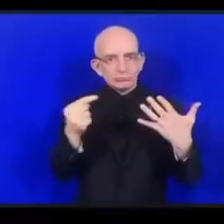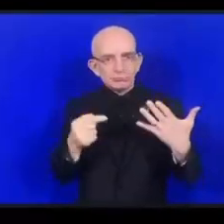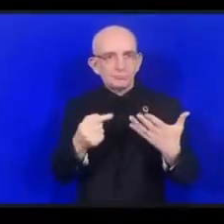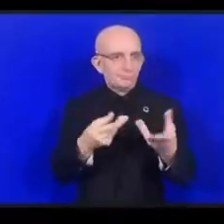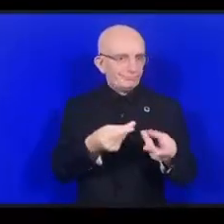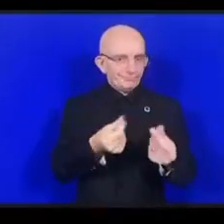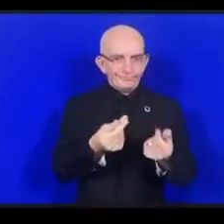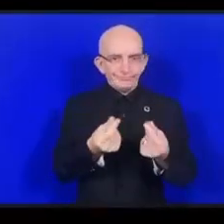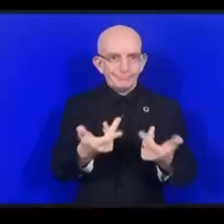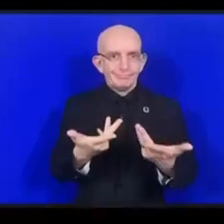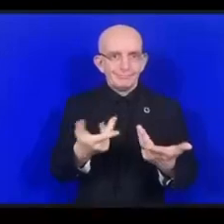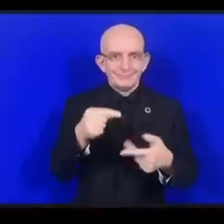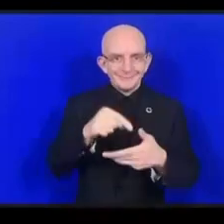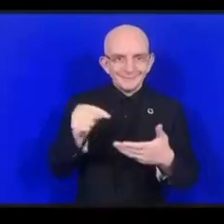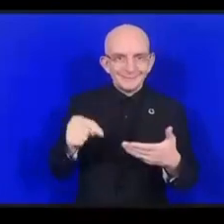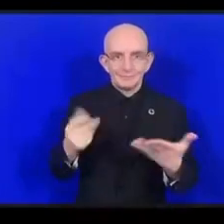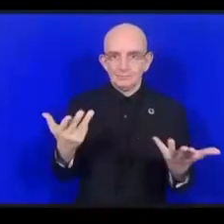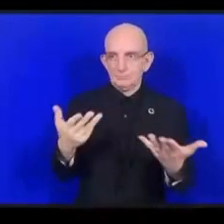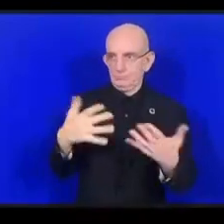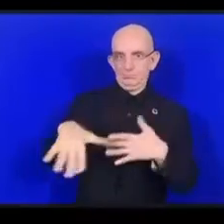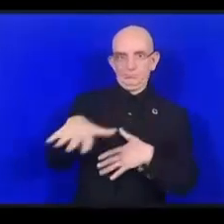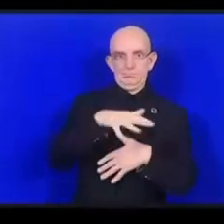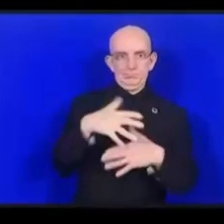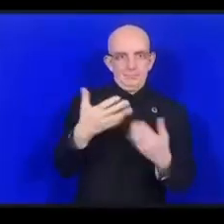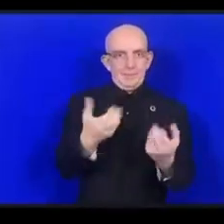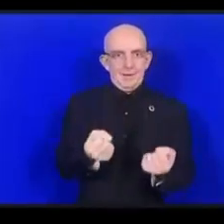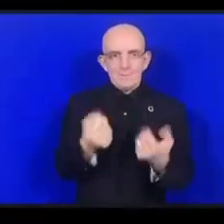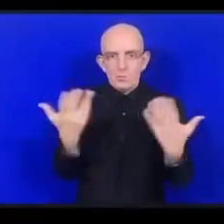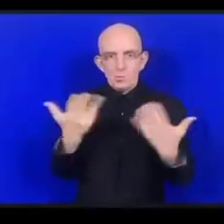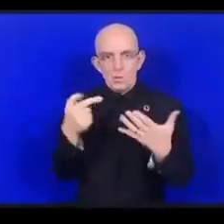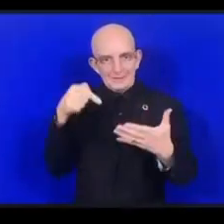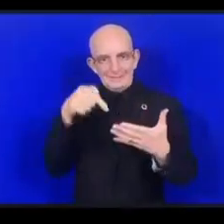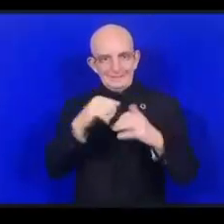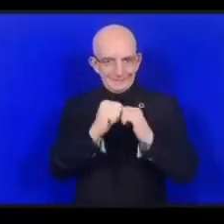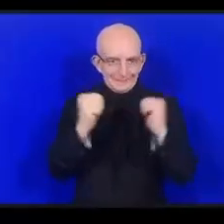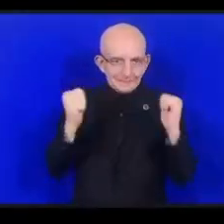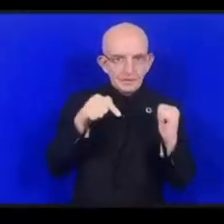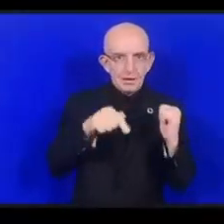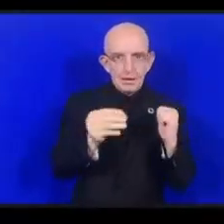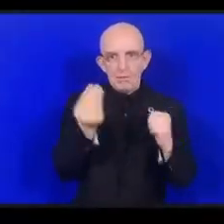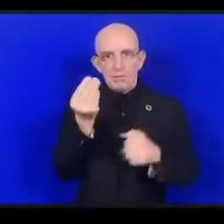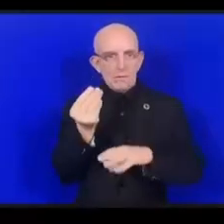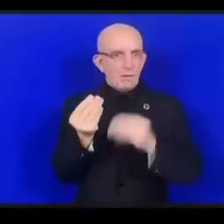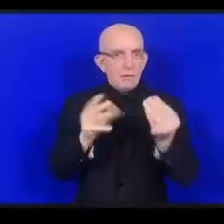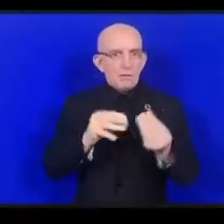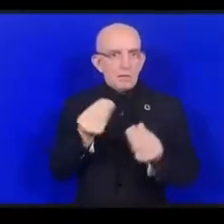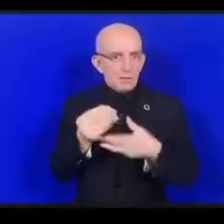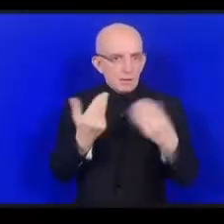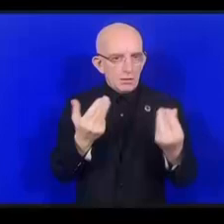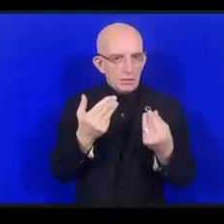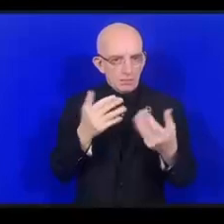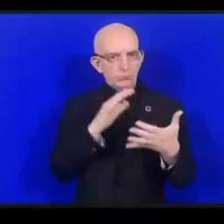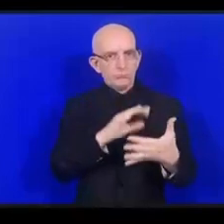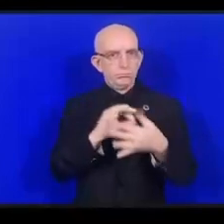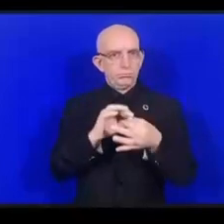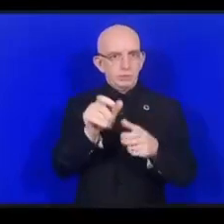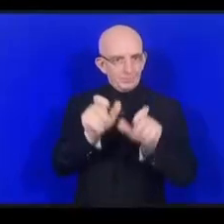无论是这个这些物联的互联的万物，所有的城市